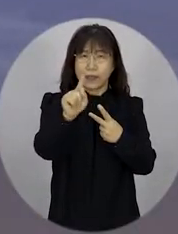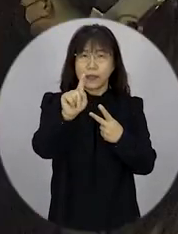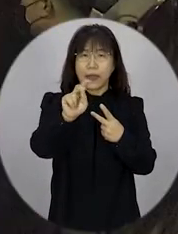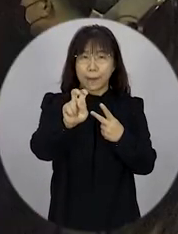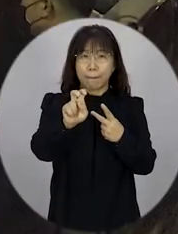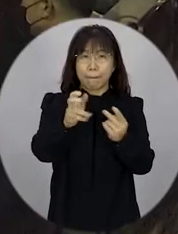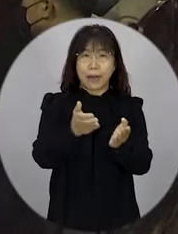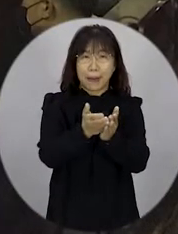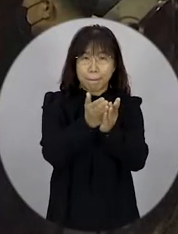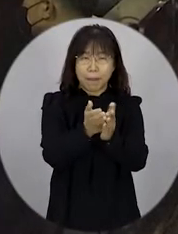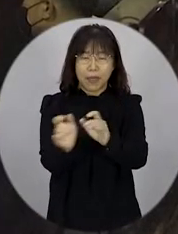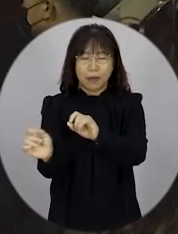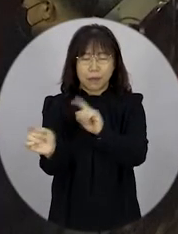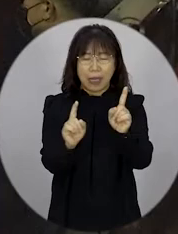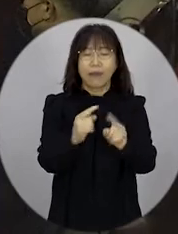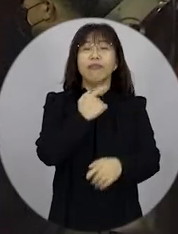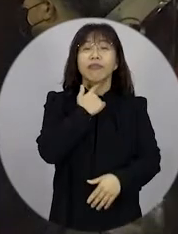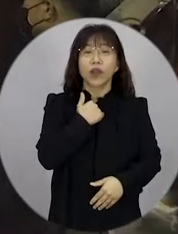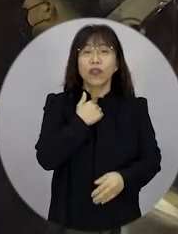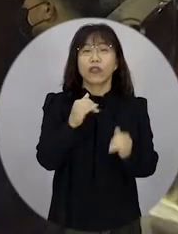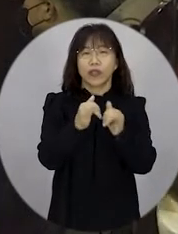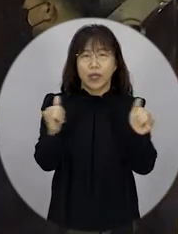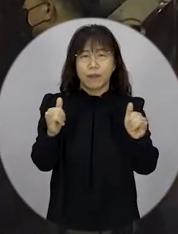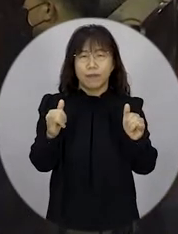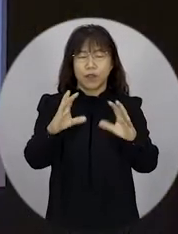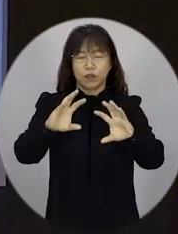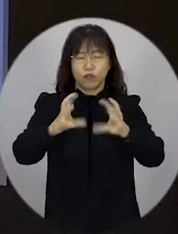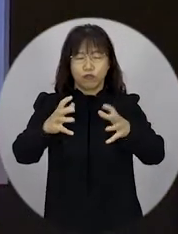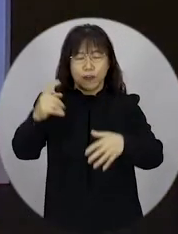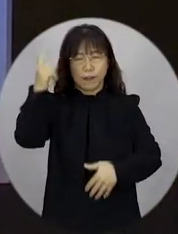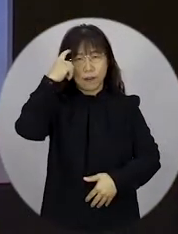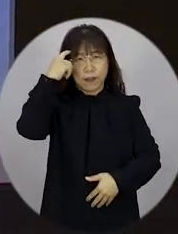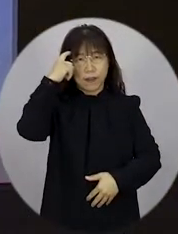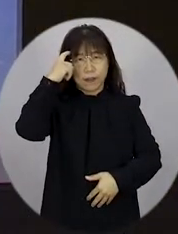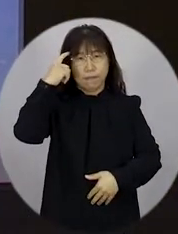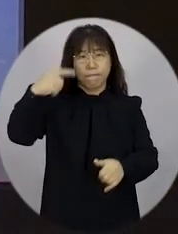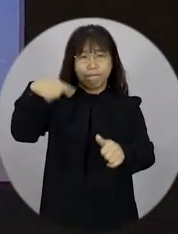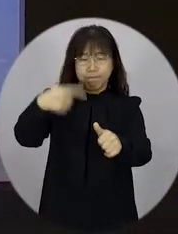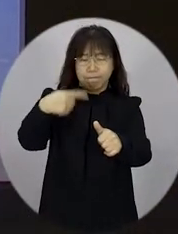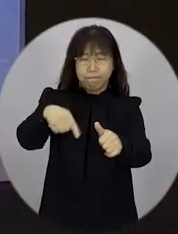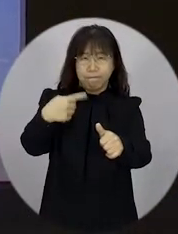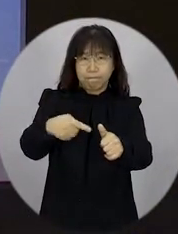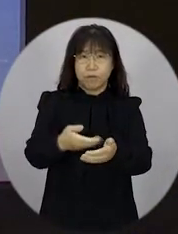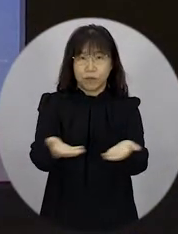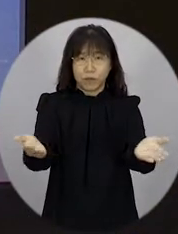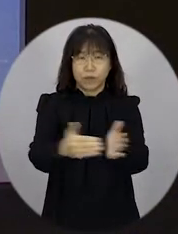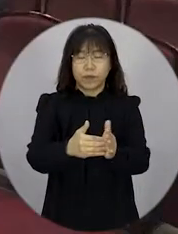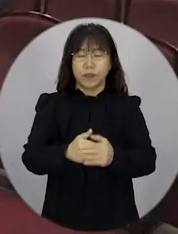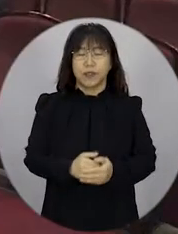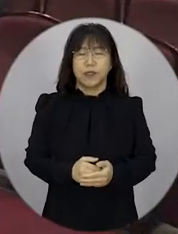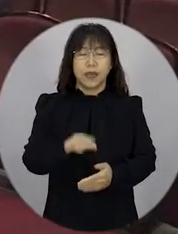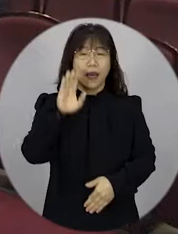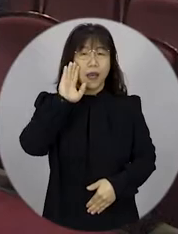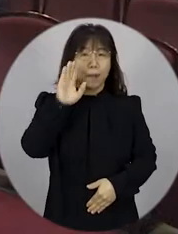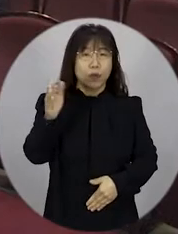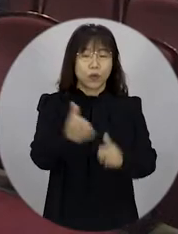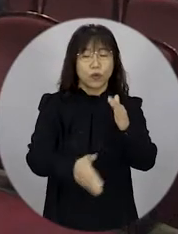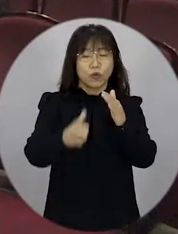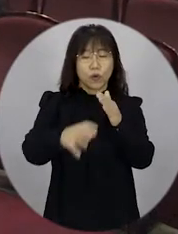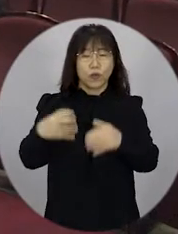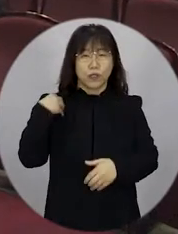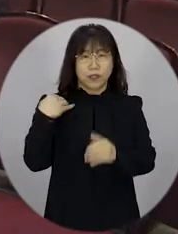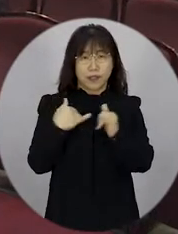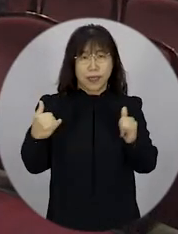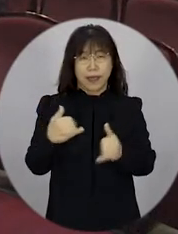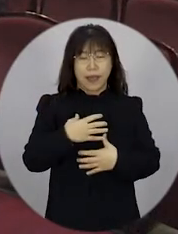제목으로 공직자의 책임의식과 올바른 국가 간 함양을 강조했습니다. 강서구는 앞으로도 공직자의